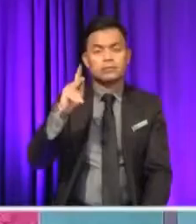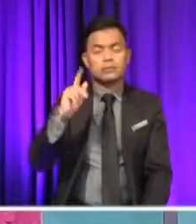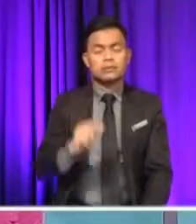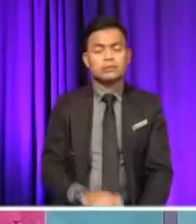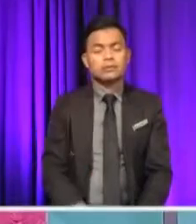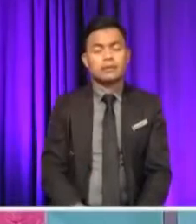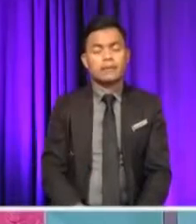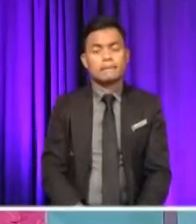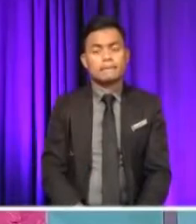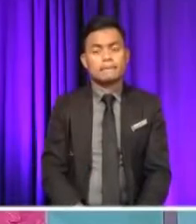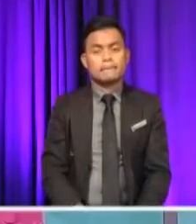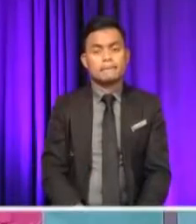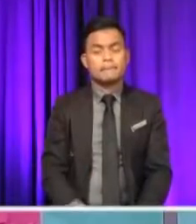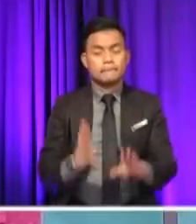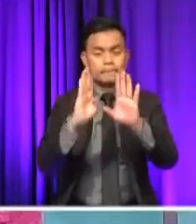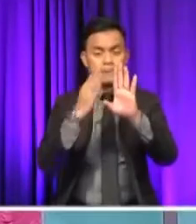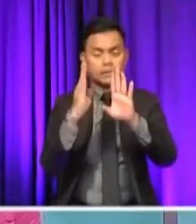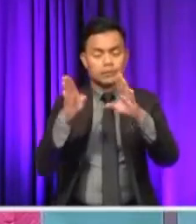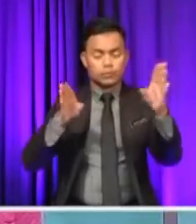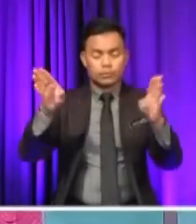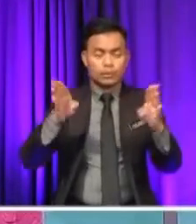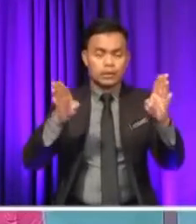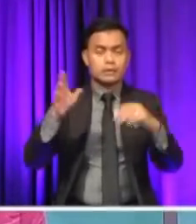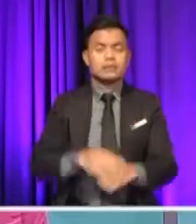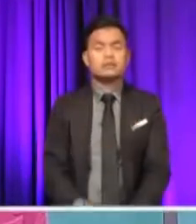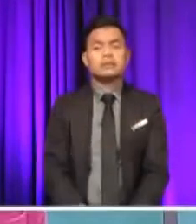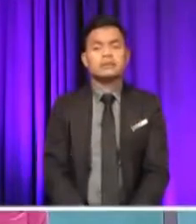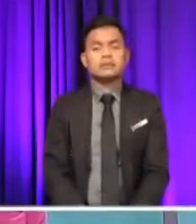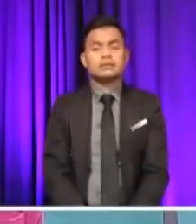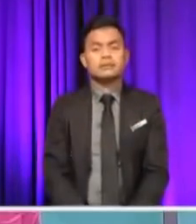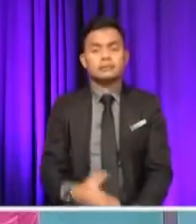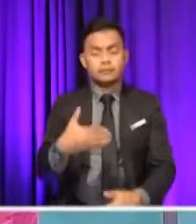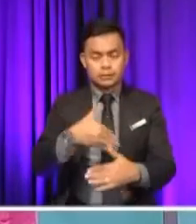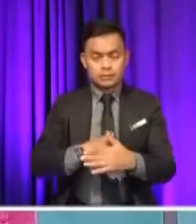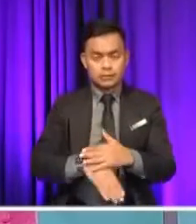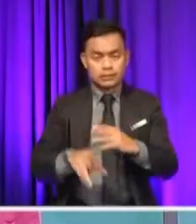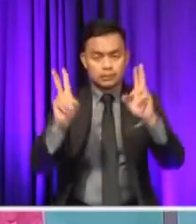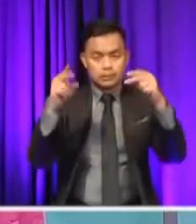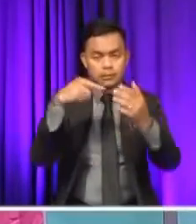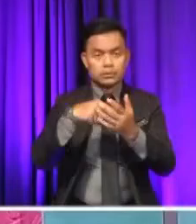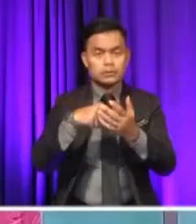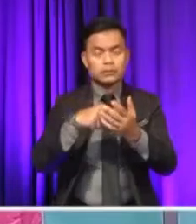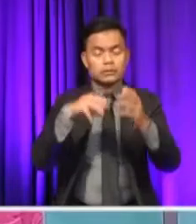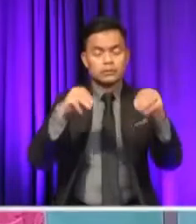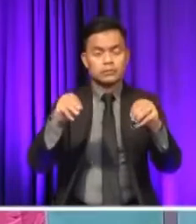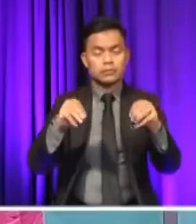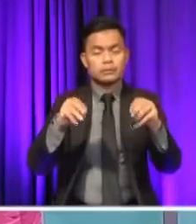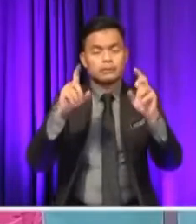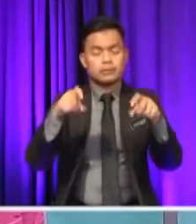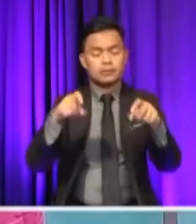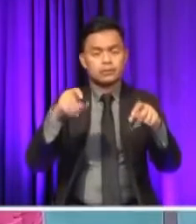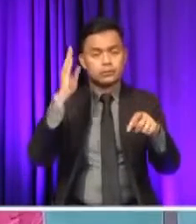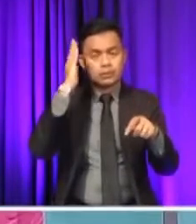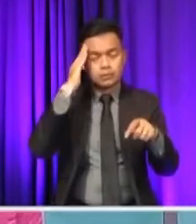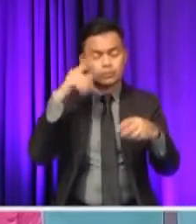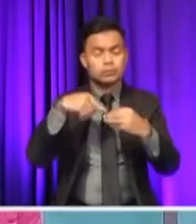menggunakan sistem pneumatik. Okey. Okey, kita tengok. Dalam tajuk ni penting untuk pelajar tahu tentang